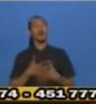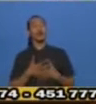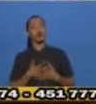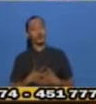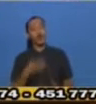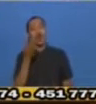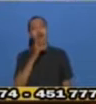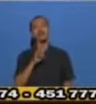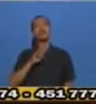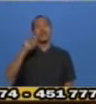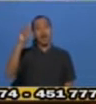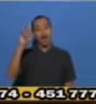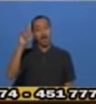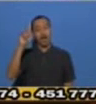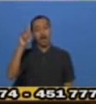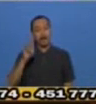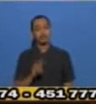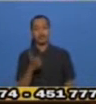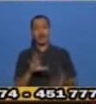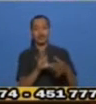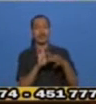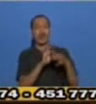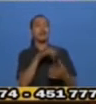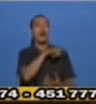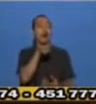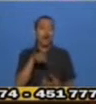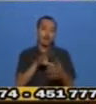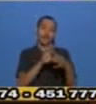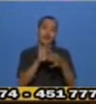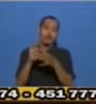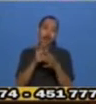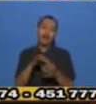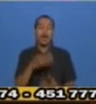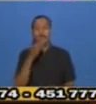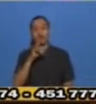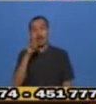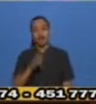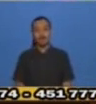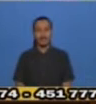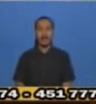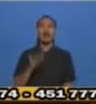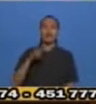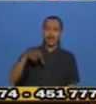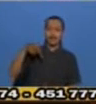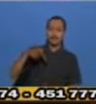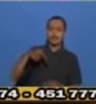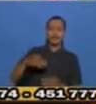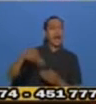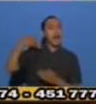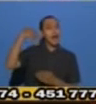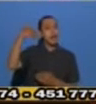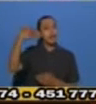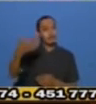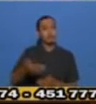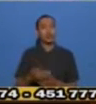kita bisa bersama-sama. Mengatakan Mbak Vira. Baik, dan ini akan terus berlanjut sampai nanti benar-benar terbentuk